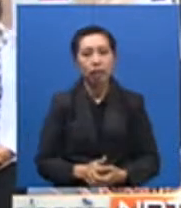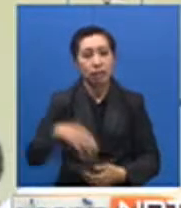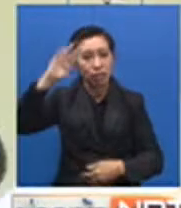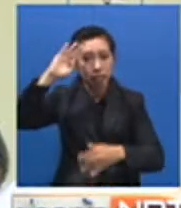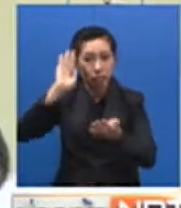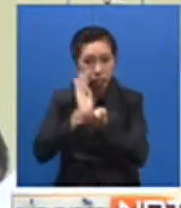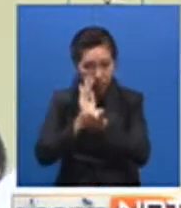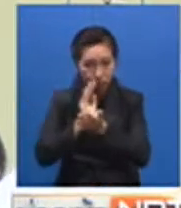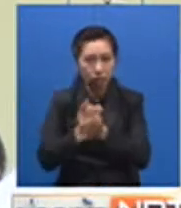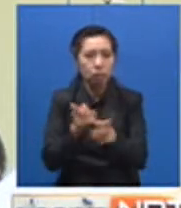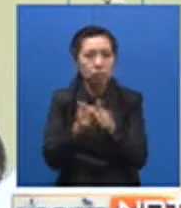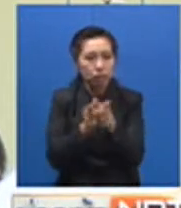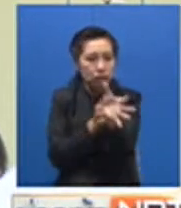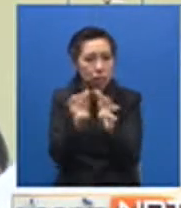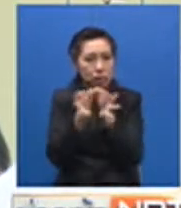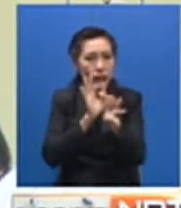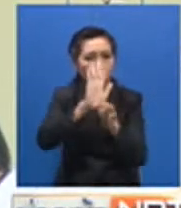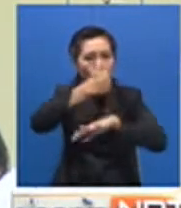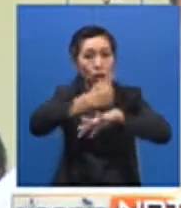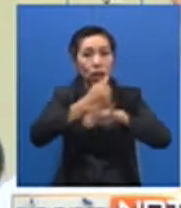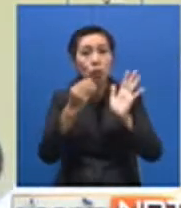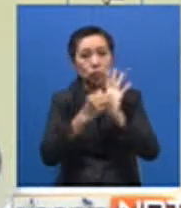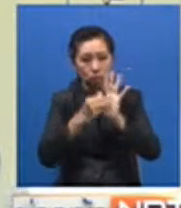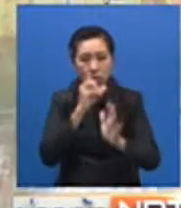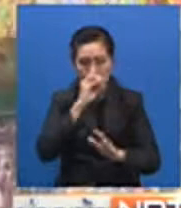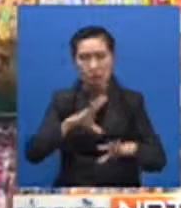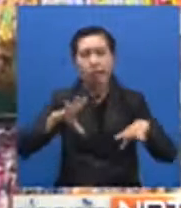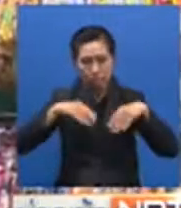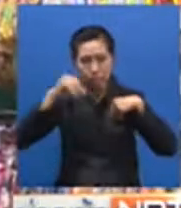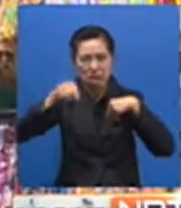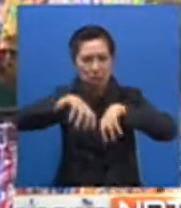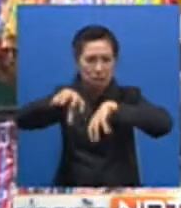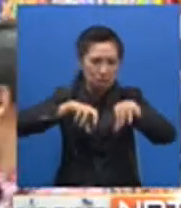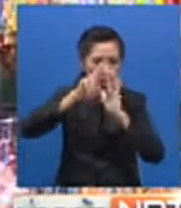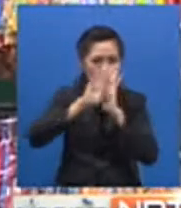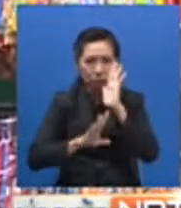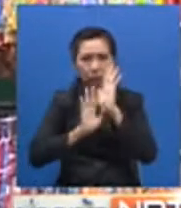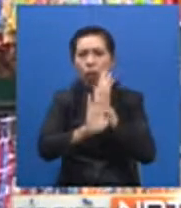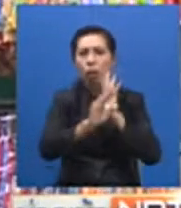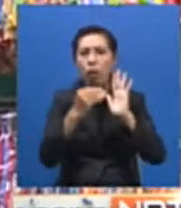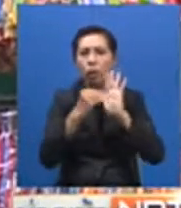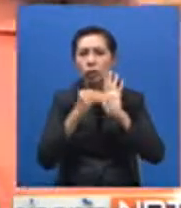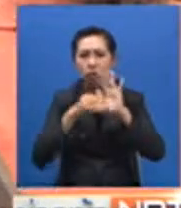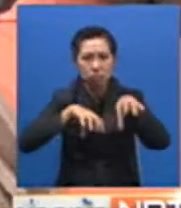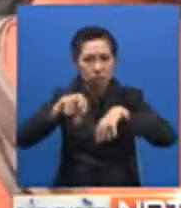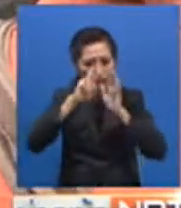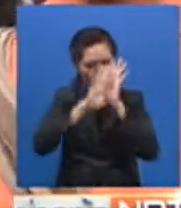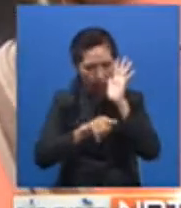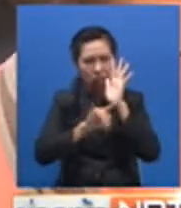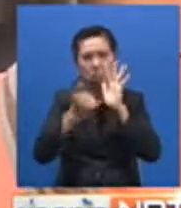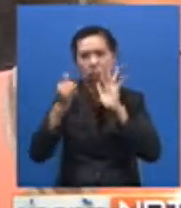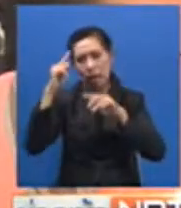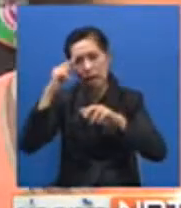ยสังประไพที่ปรึกษาผู้ว่าราชการกรุงเทพมหานครยอมรับว่าการจัดระเบียบแผงค้าของกรุงเทพมหานครอาจทำ